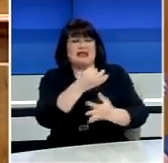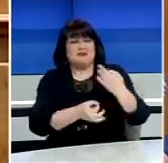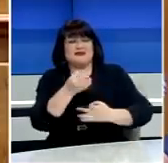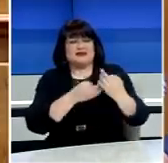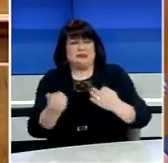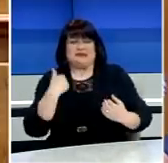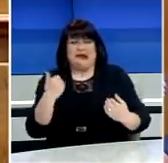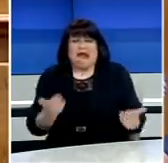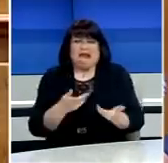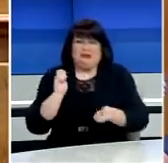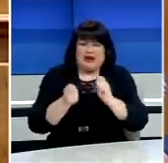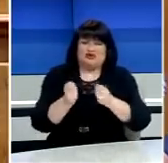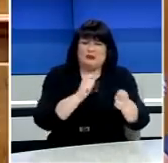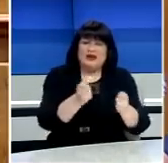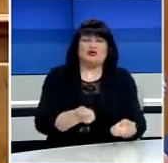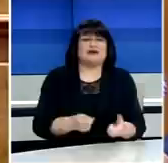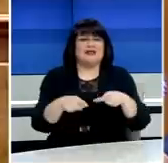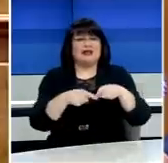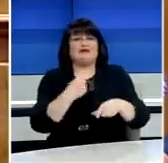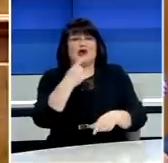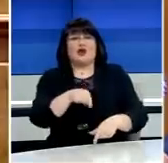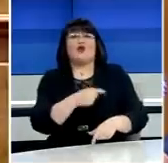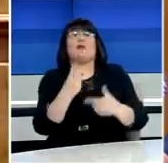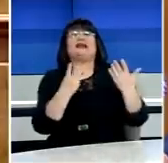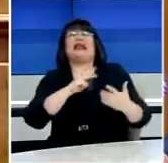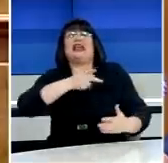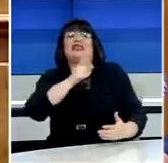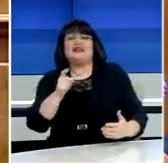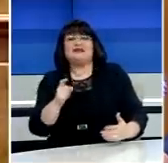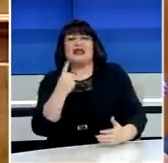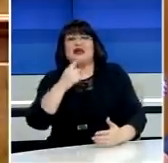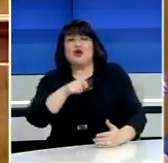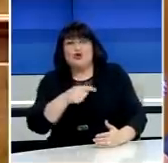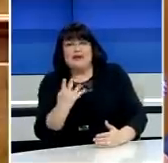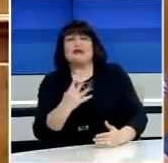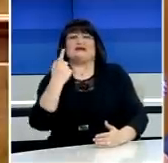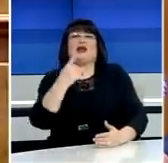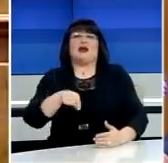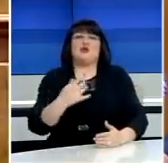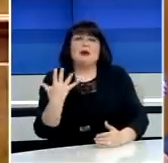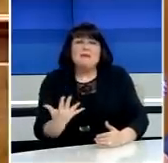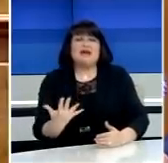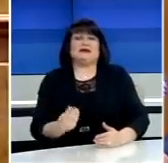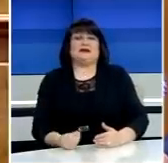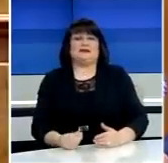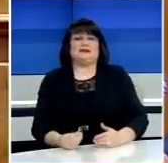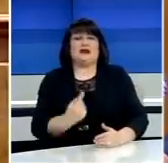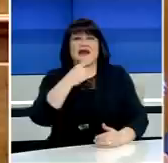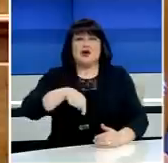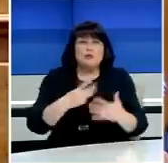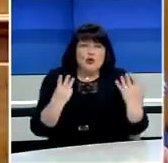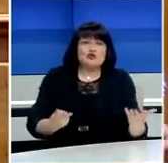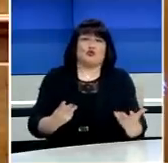με τις ληξιπρόθεσμες οφειλές. Το Δεκέμβρη ήταν 1,3 δις, το Γενάρη 1,4 δις, το Φλεβάρι 1,5 δις, 1,8 το